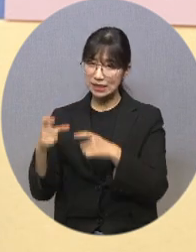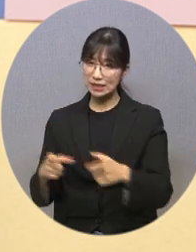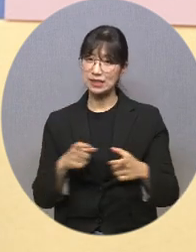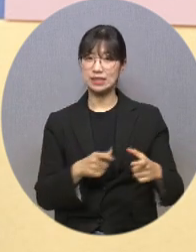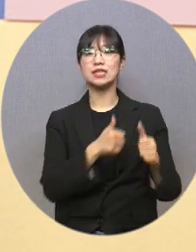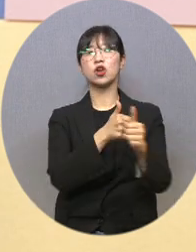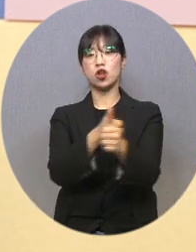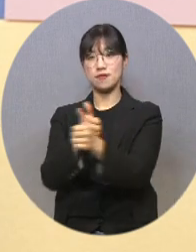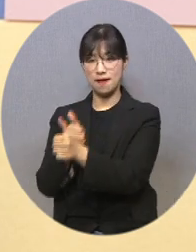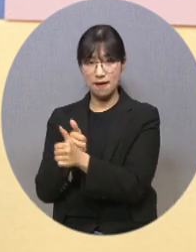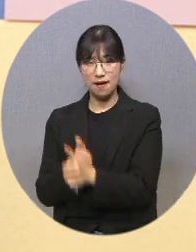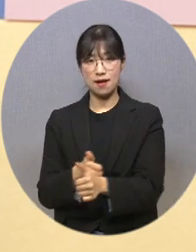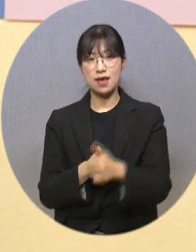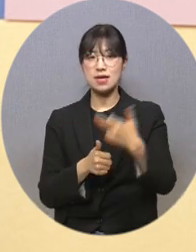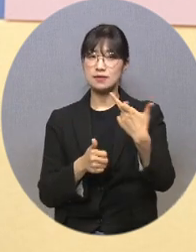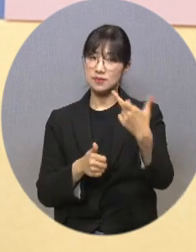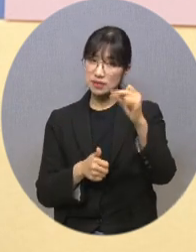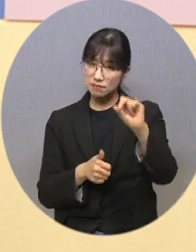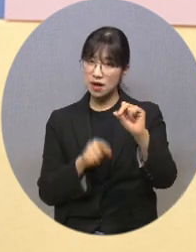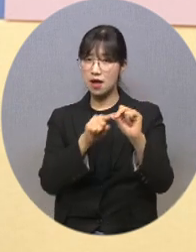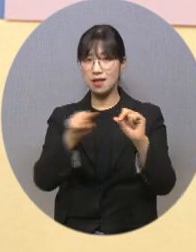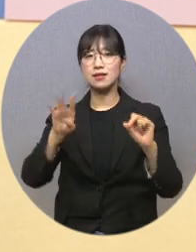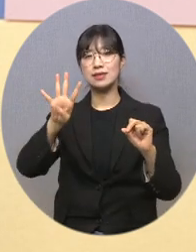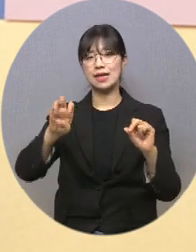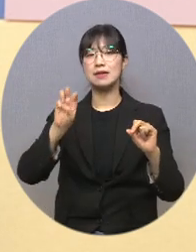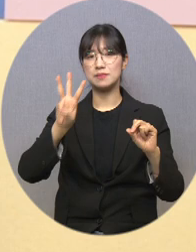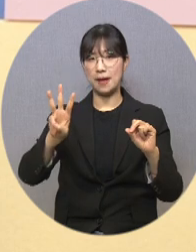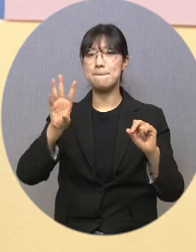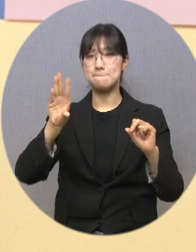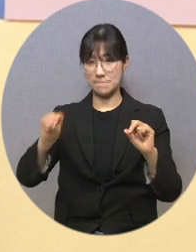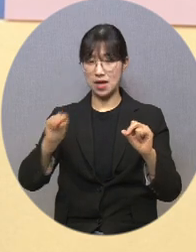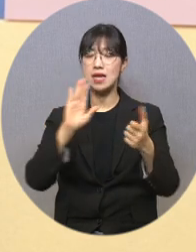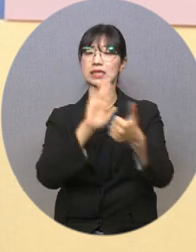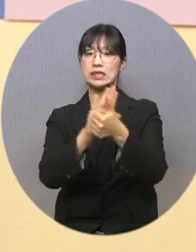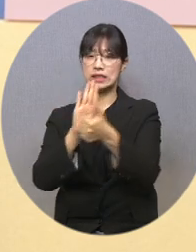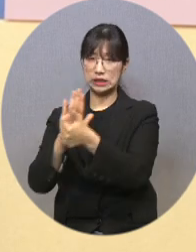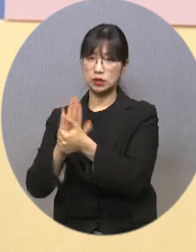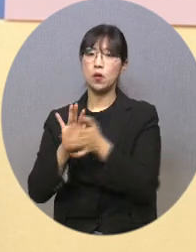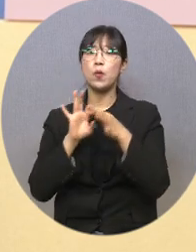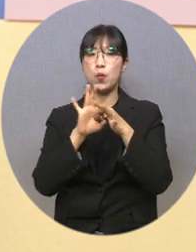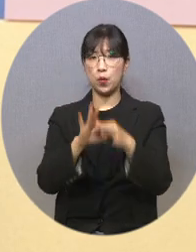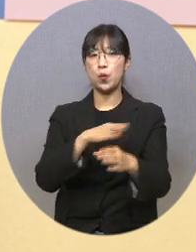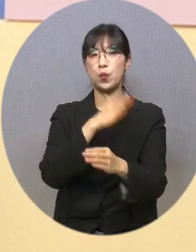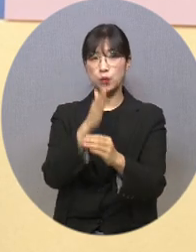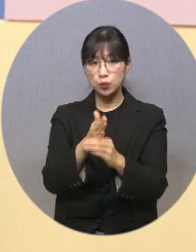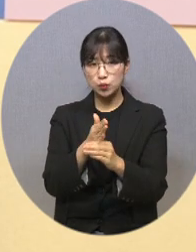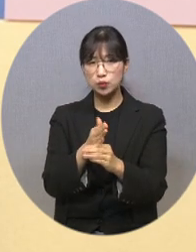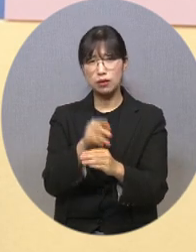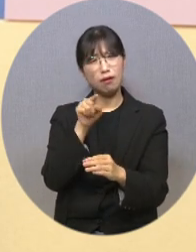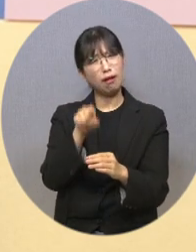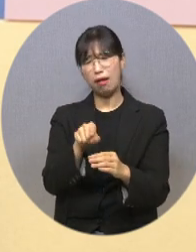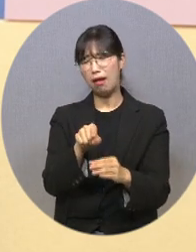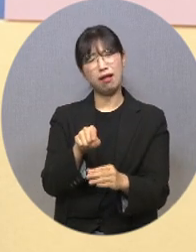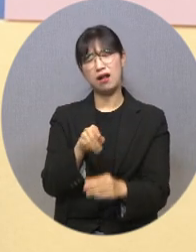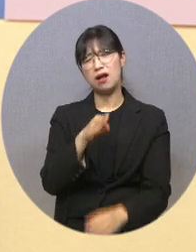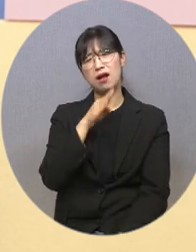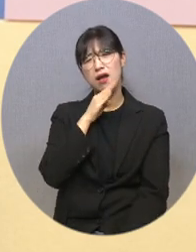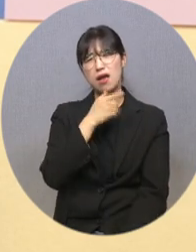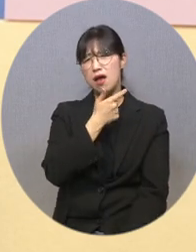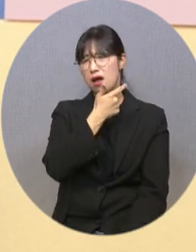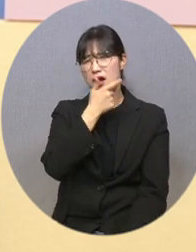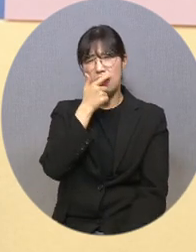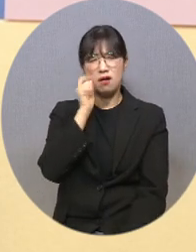따라서 한 17만 원에서 43만 원 정도 지원을 계속 하고 있습니다. 근데 그 정도 가지고는